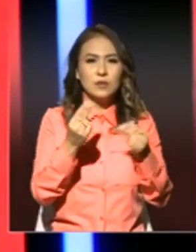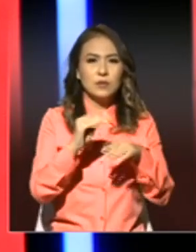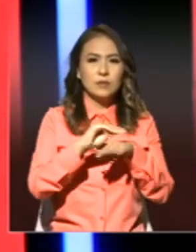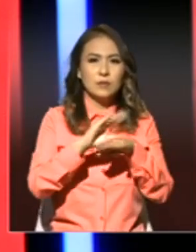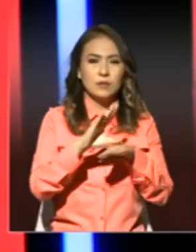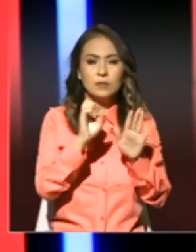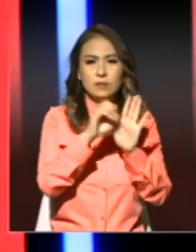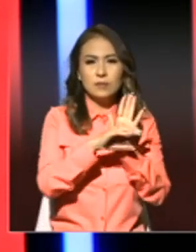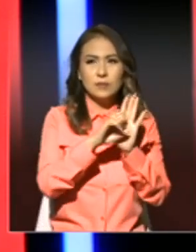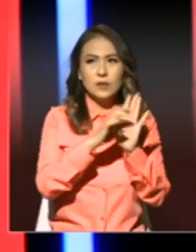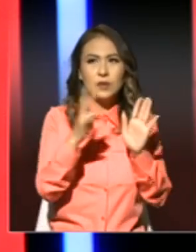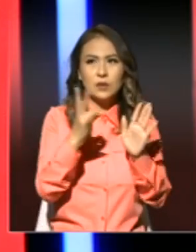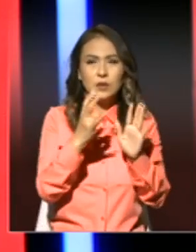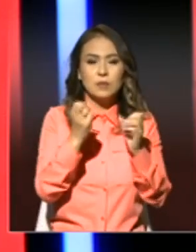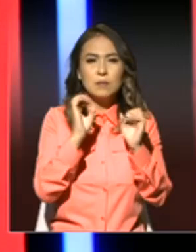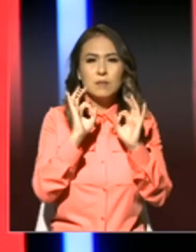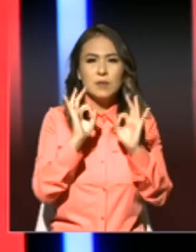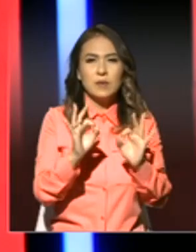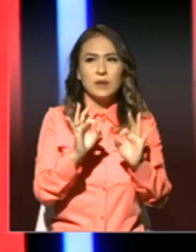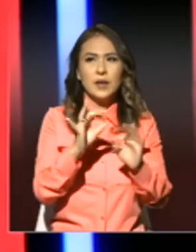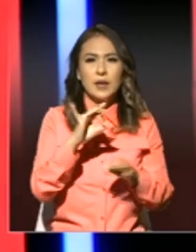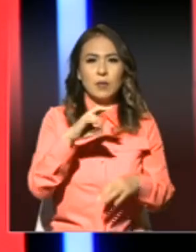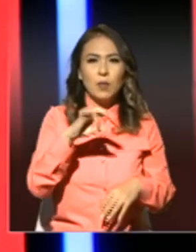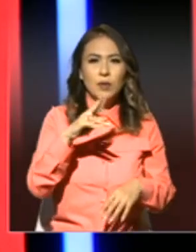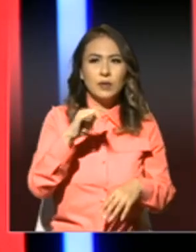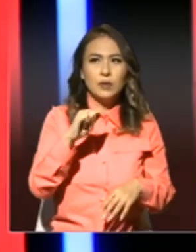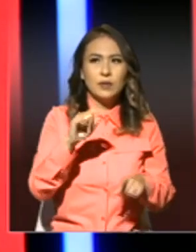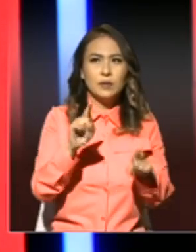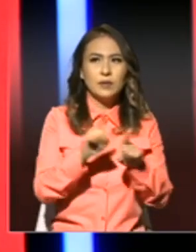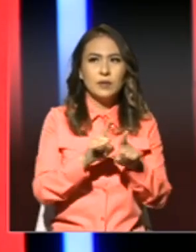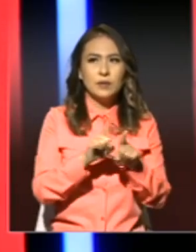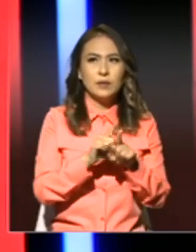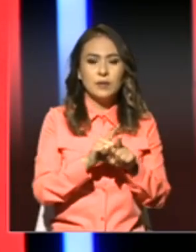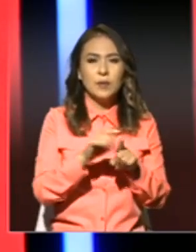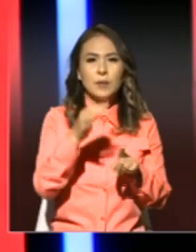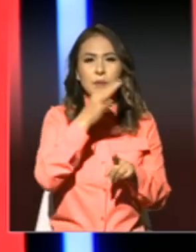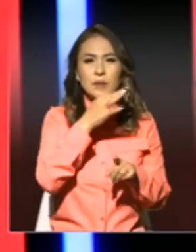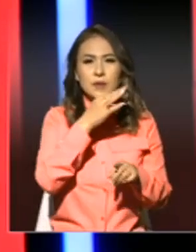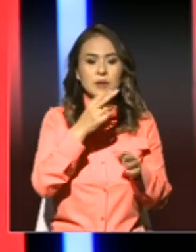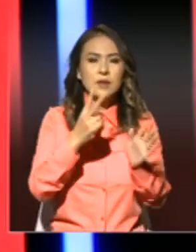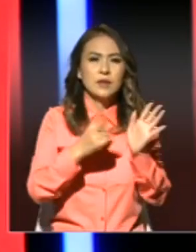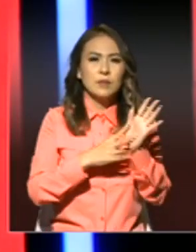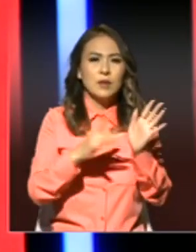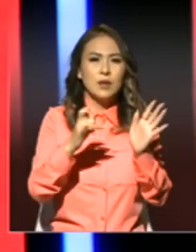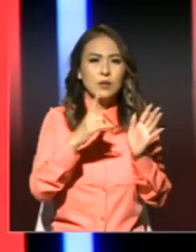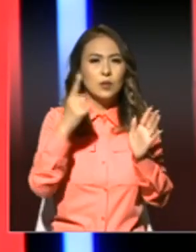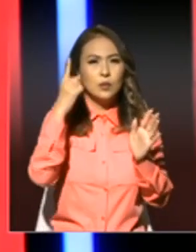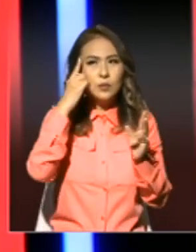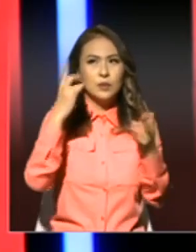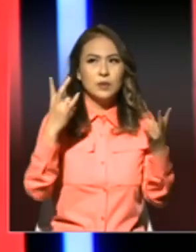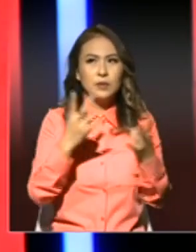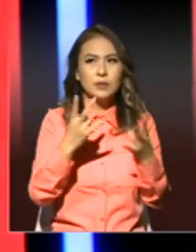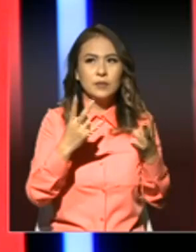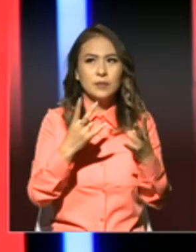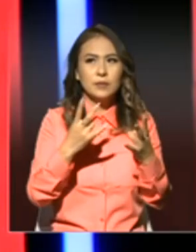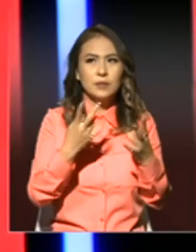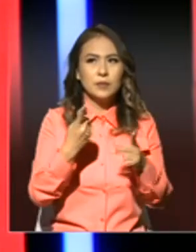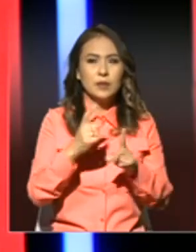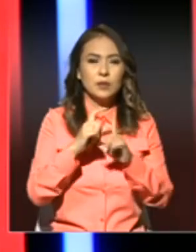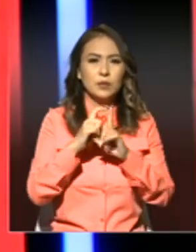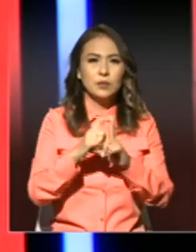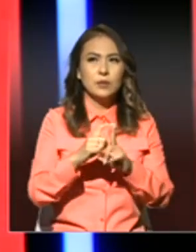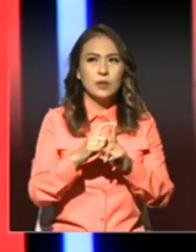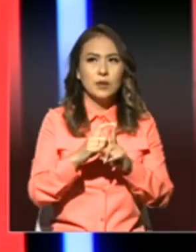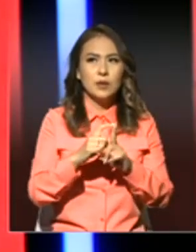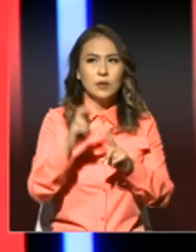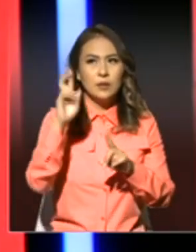керек, ұстау керек, ипотекадан бұрын, ипотеканы алмас бұрын жеті рет өлшеп бір рет кесу керек. Бірақ сөз.